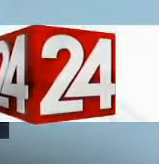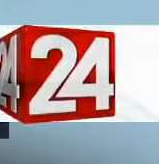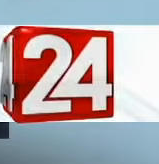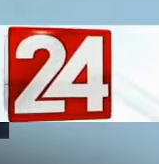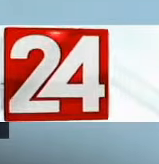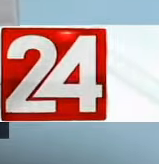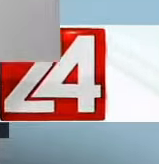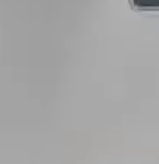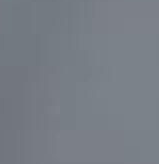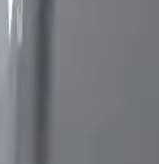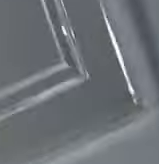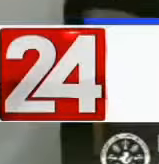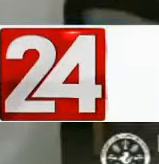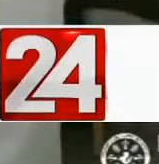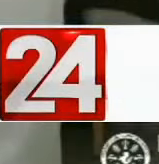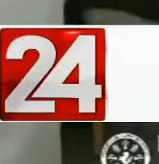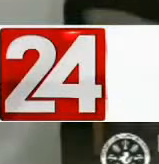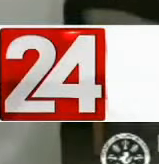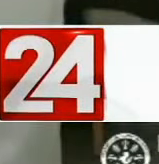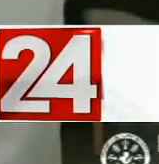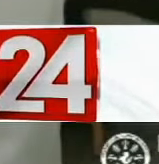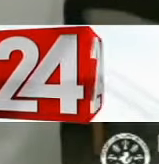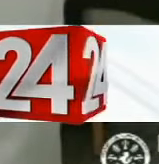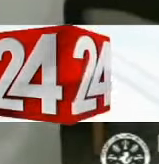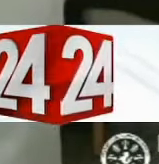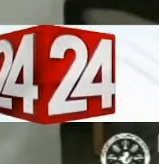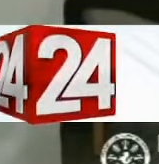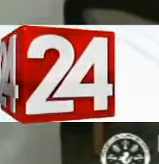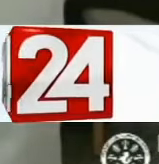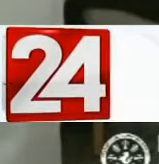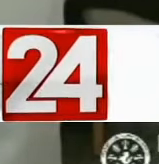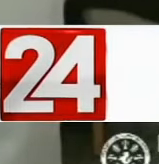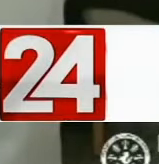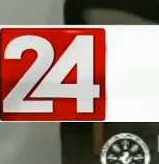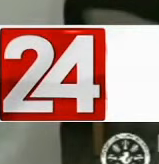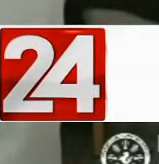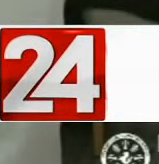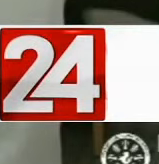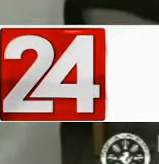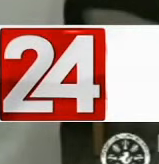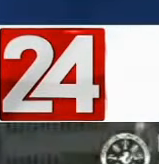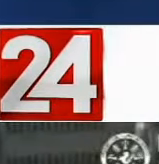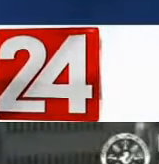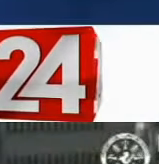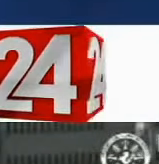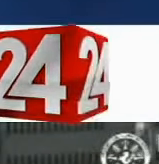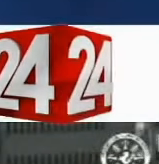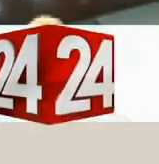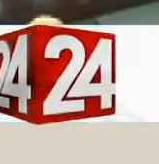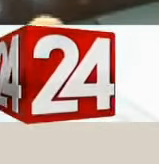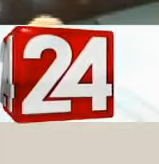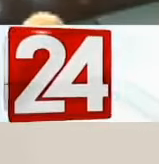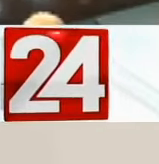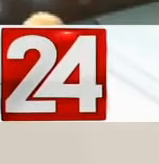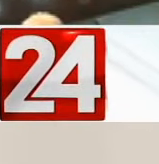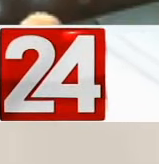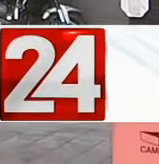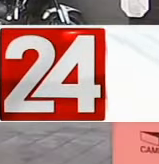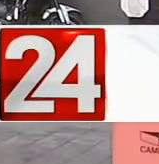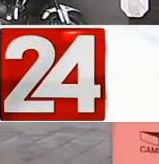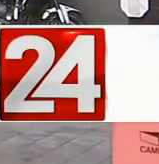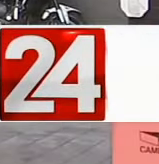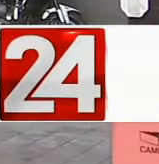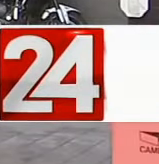kami. And now you are even having plans. Pangulong Duterte muling binakbakal ng mga investigasyon ng Senado. Gusto